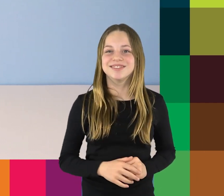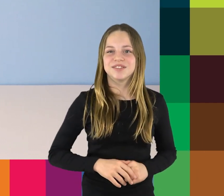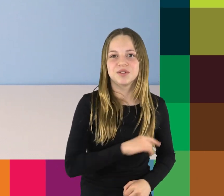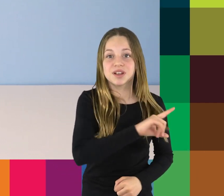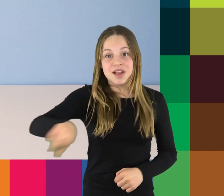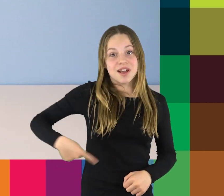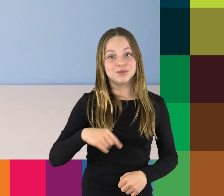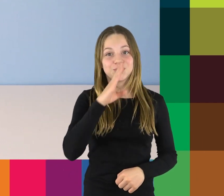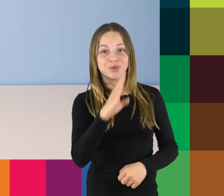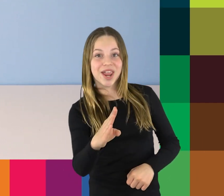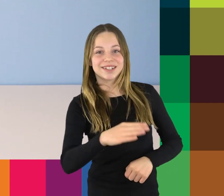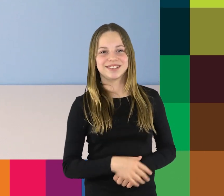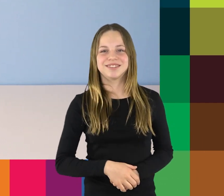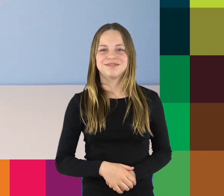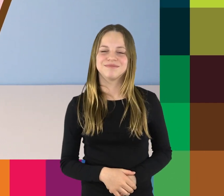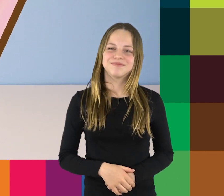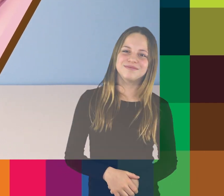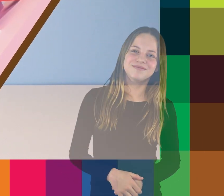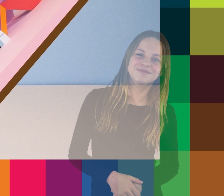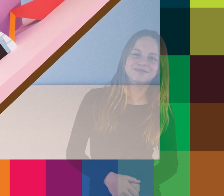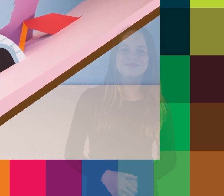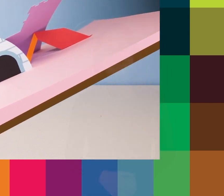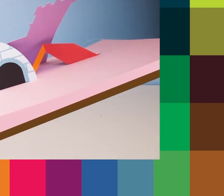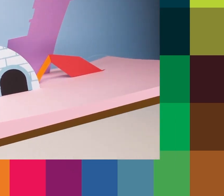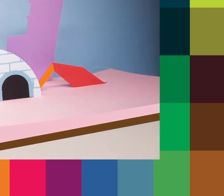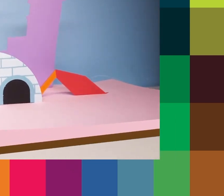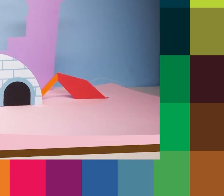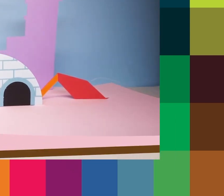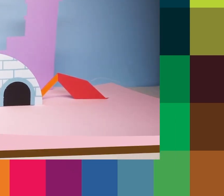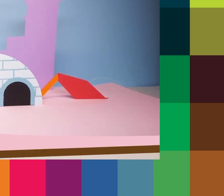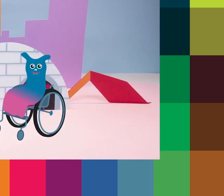des droits, on a tous des droits.